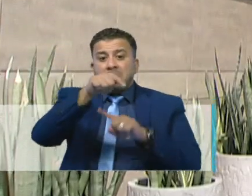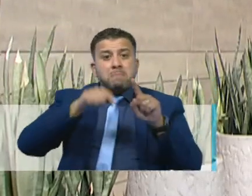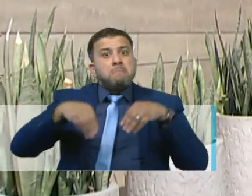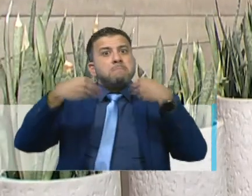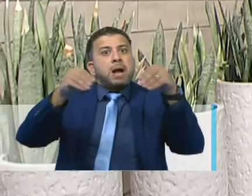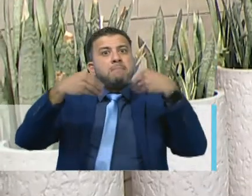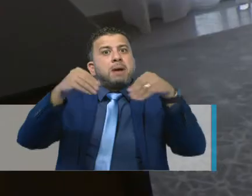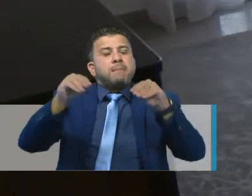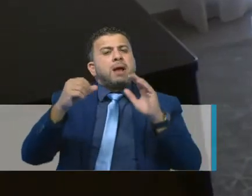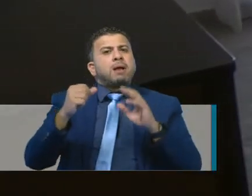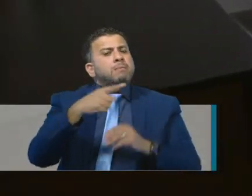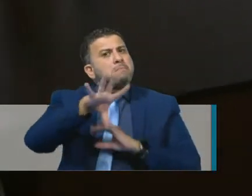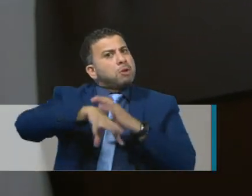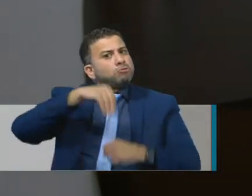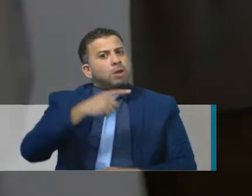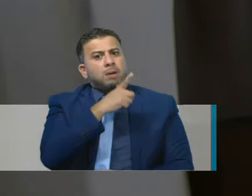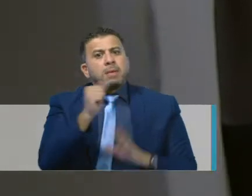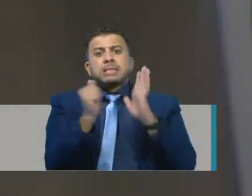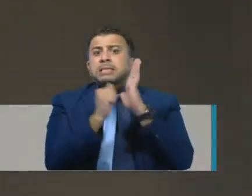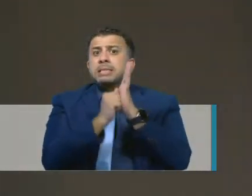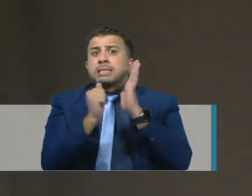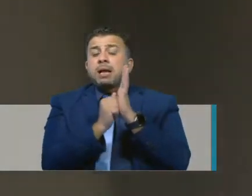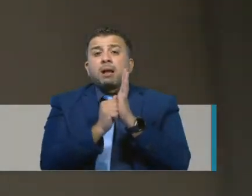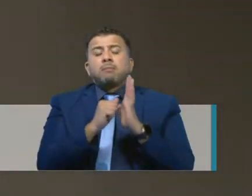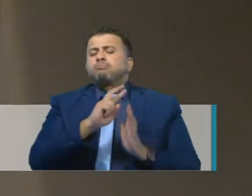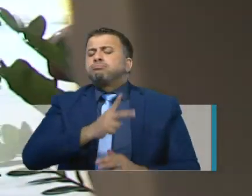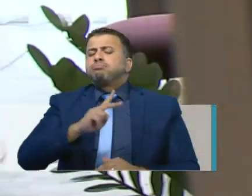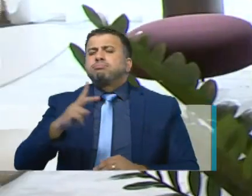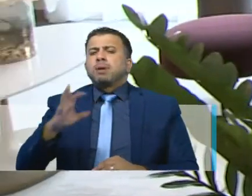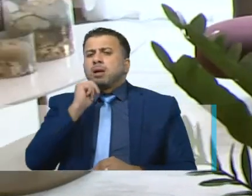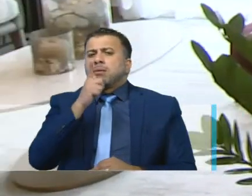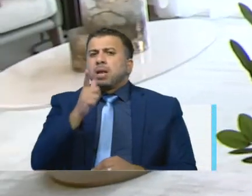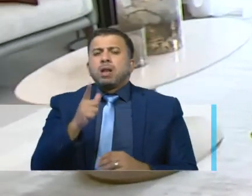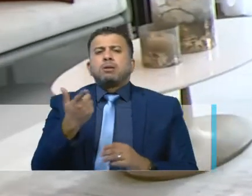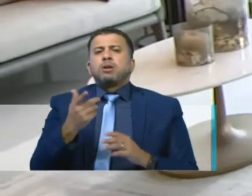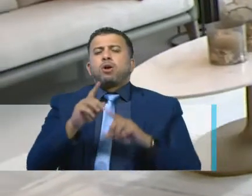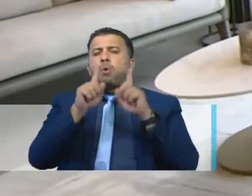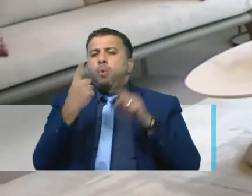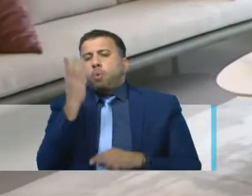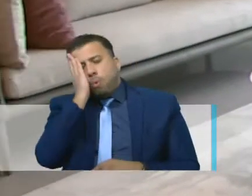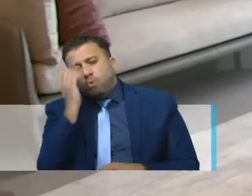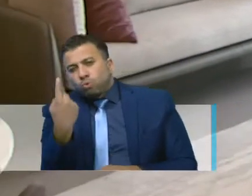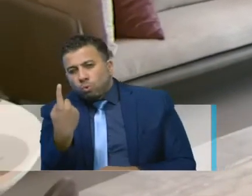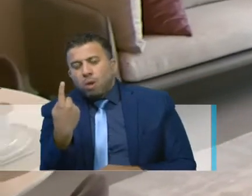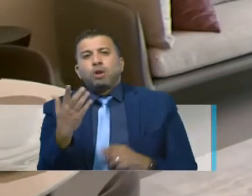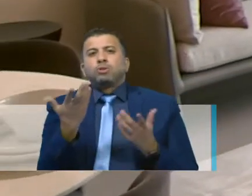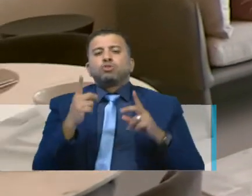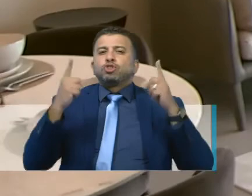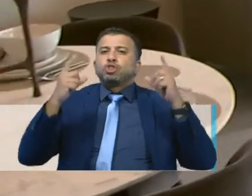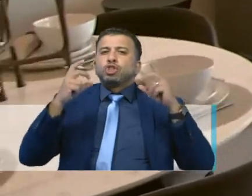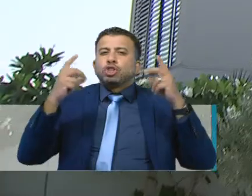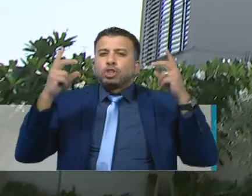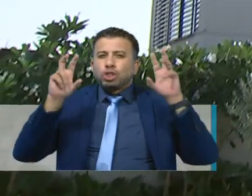المشروع، ويضم مجموعة من الوحدات السكنية المتنوعة تتراوح بين الاستديو والشقق والمميز بطابعه